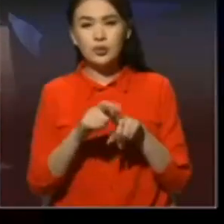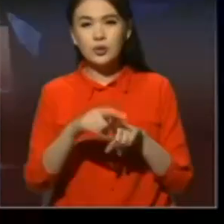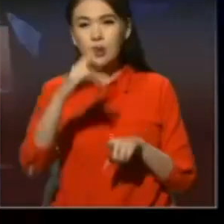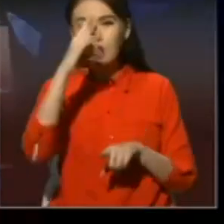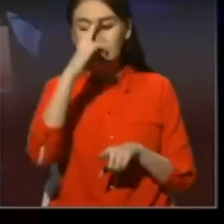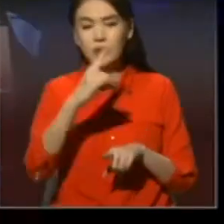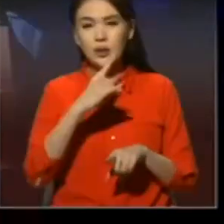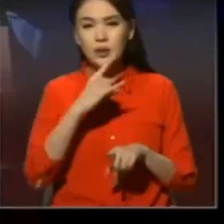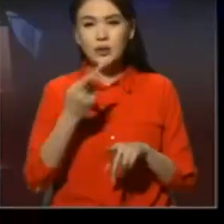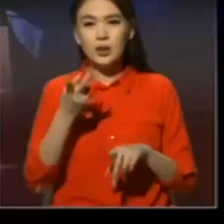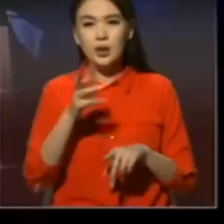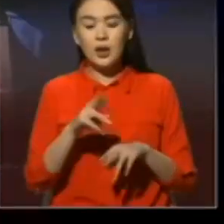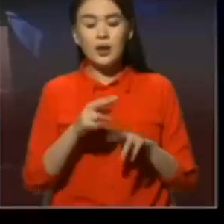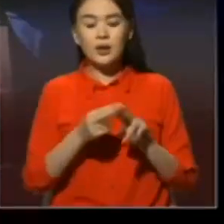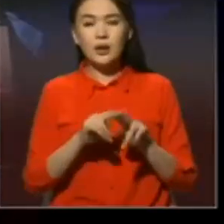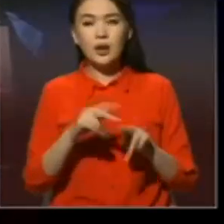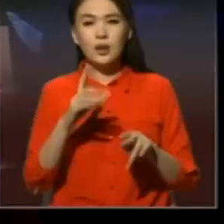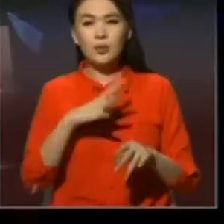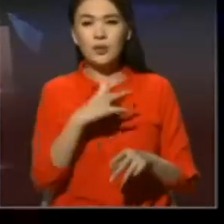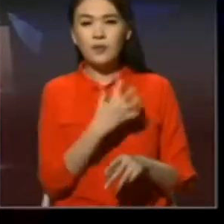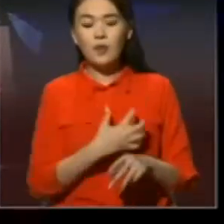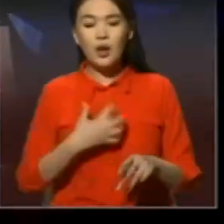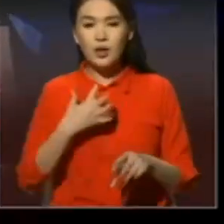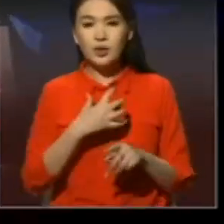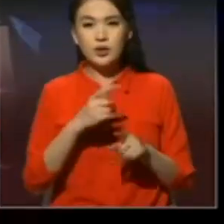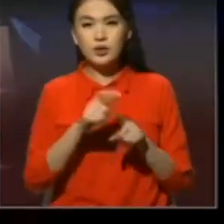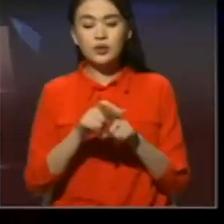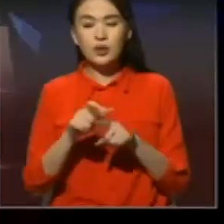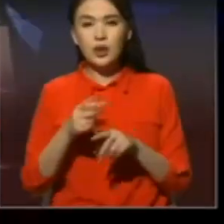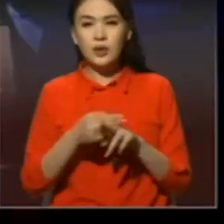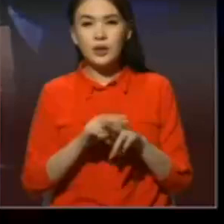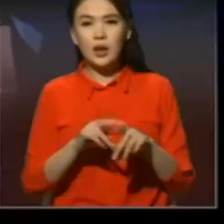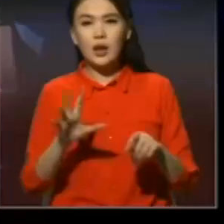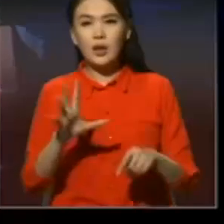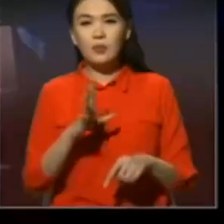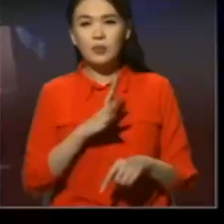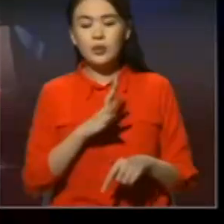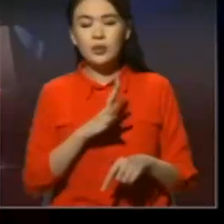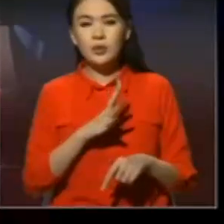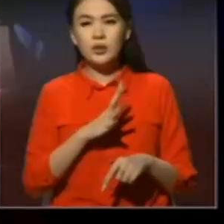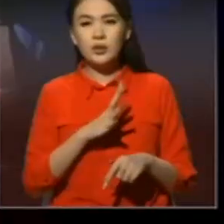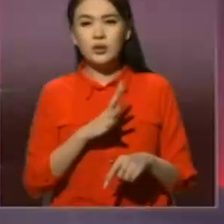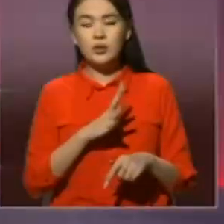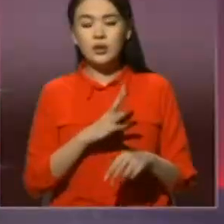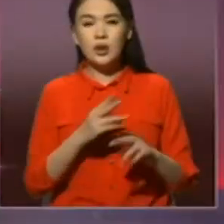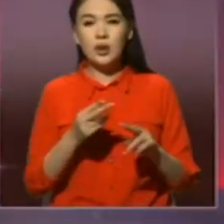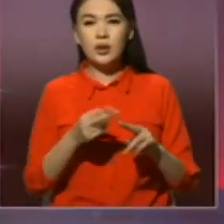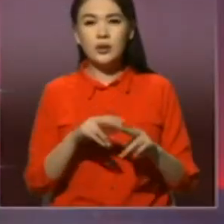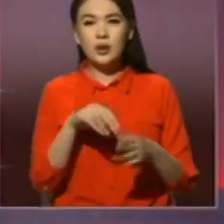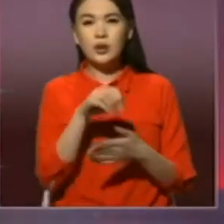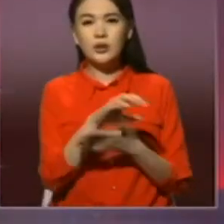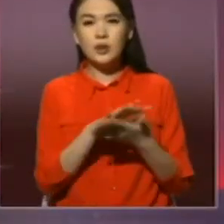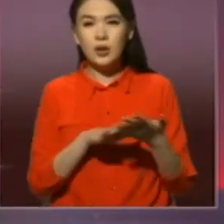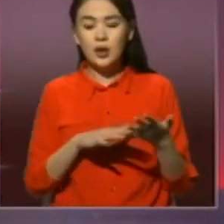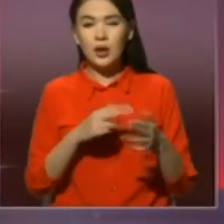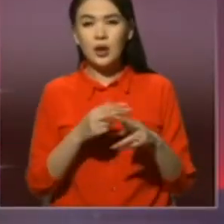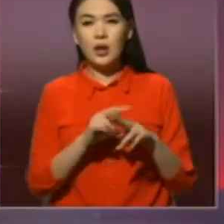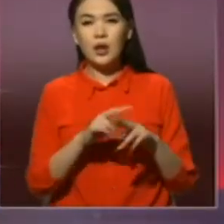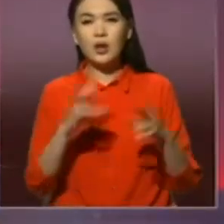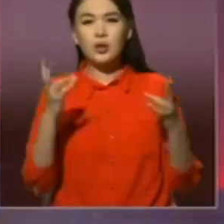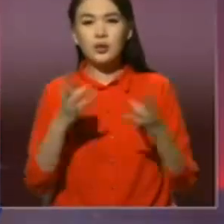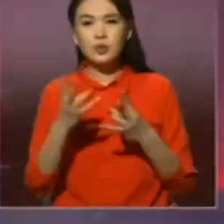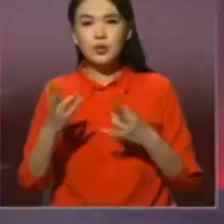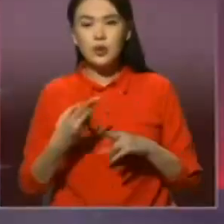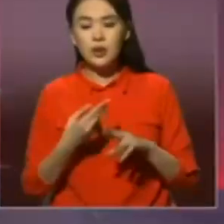өте қасиетті сөздің бірі ғой. Соның өзі мысалы біріншісі бірлік деген жаңа ғасырлар қойнауынан келе жатқан ұлағатты қасиетті сөз.